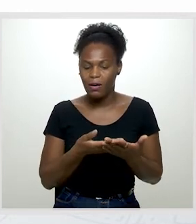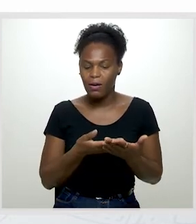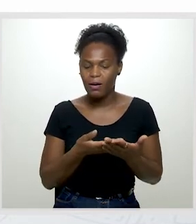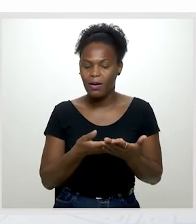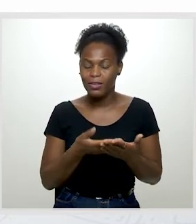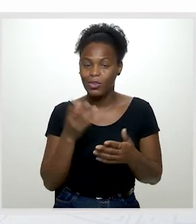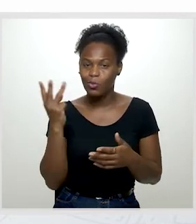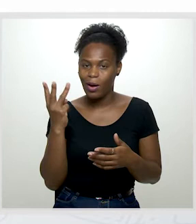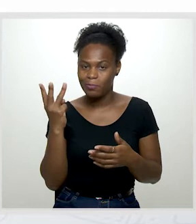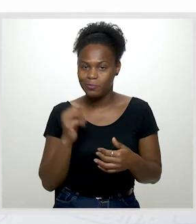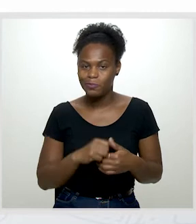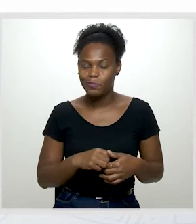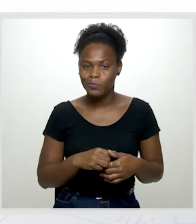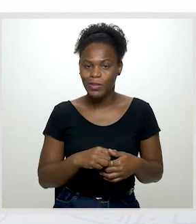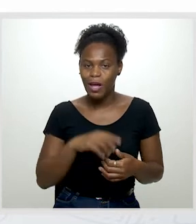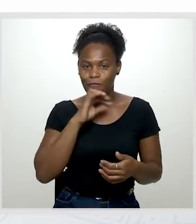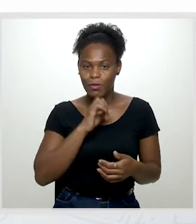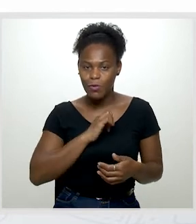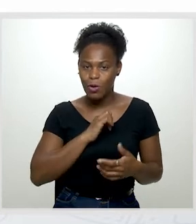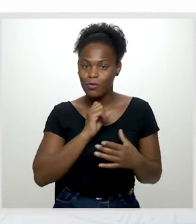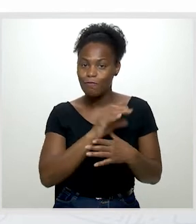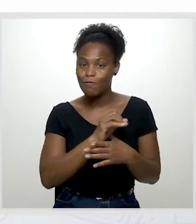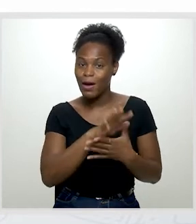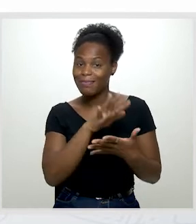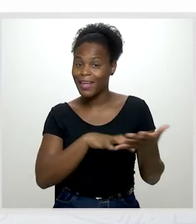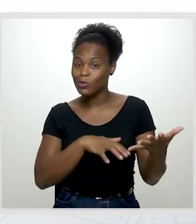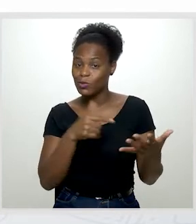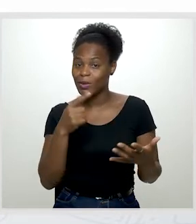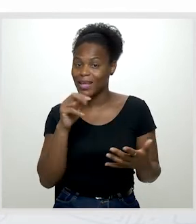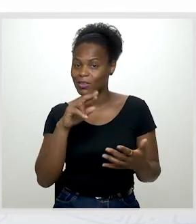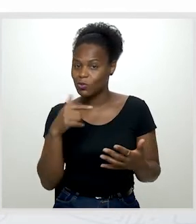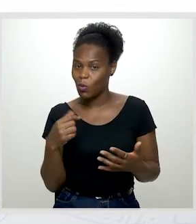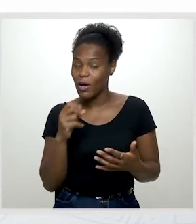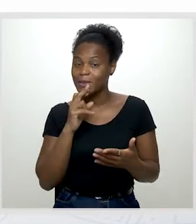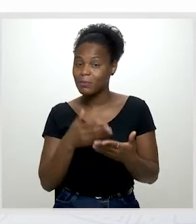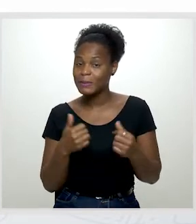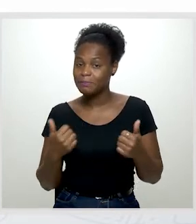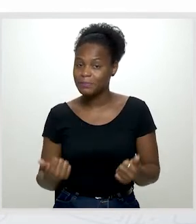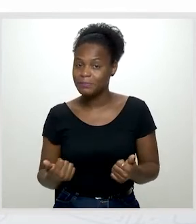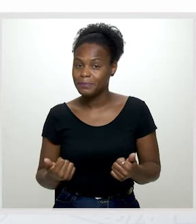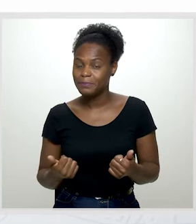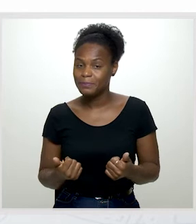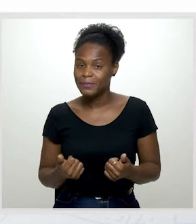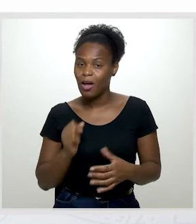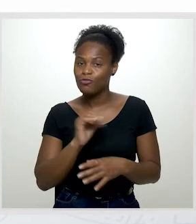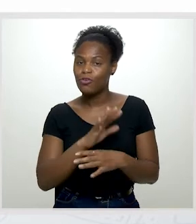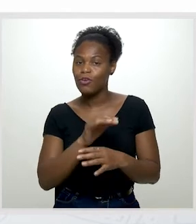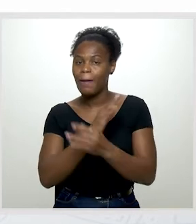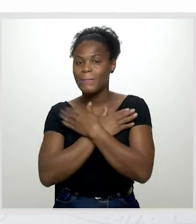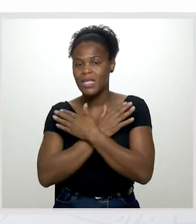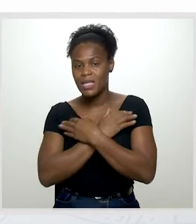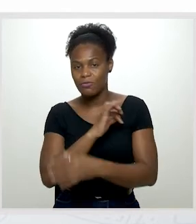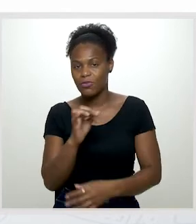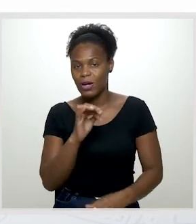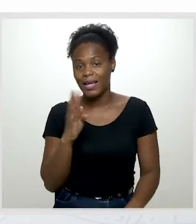3. Mon fils leur envoie des textos. Réponse correcte à ses amis. 4.